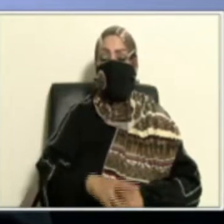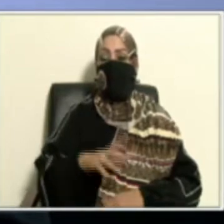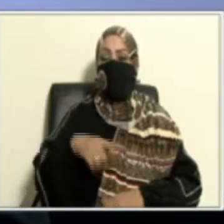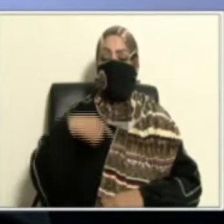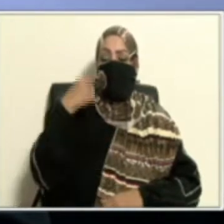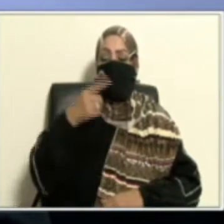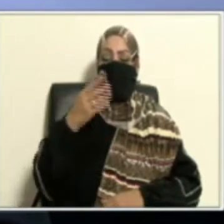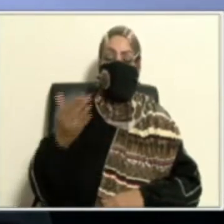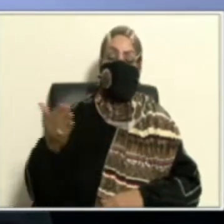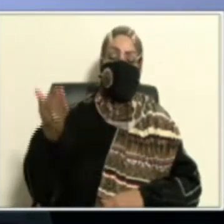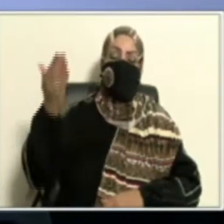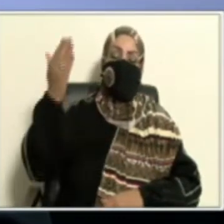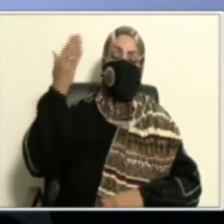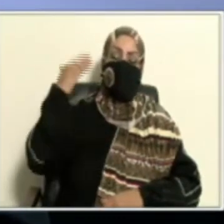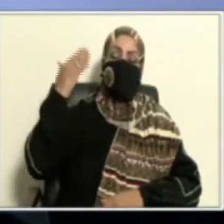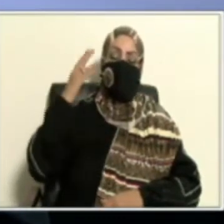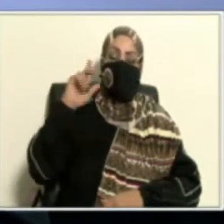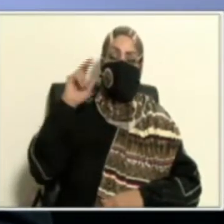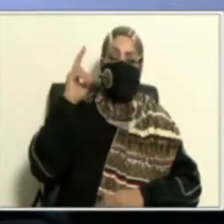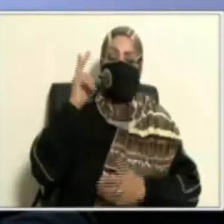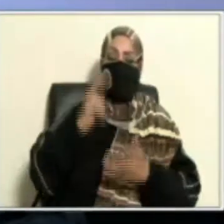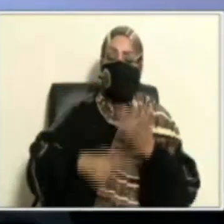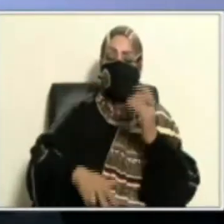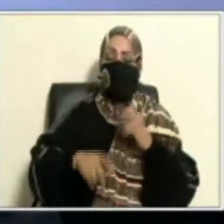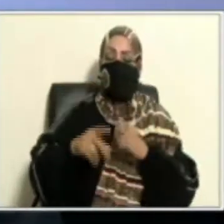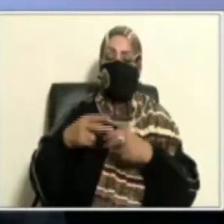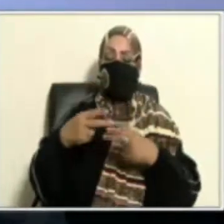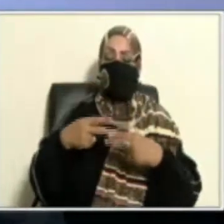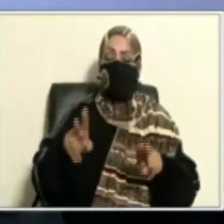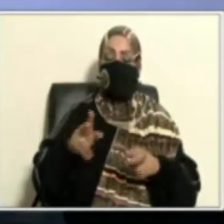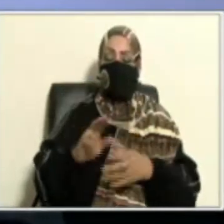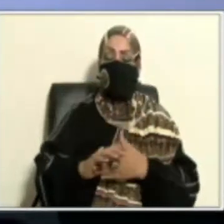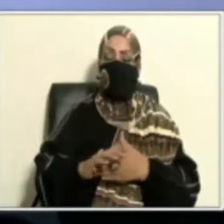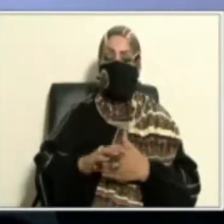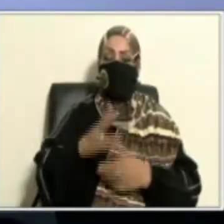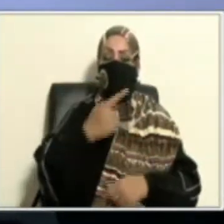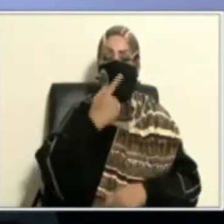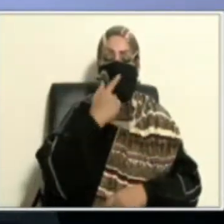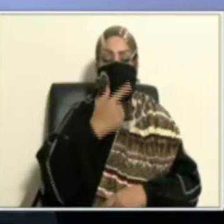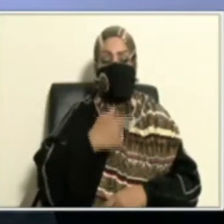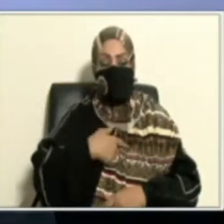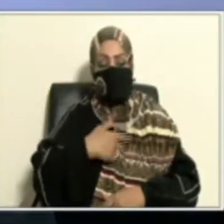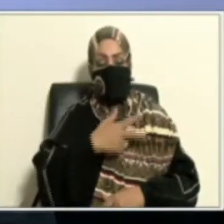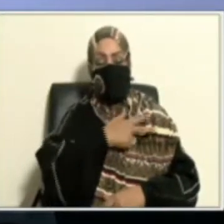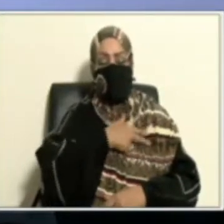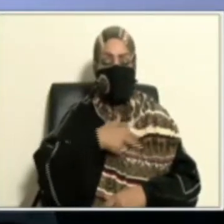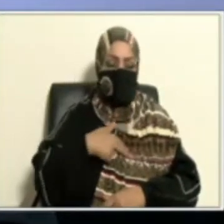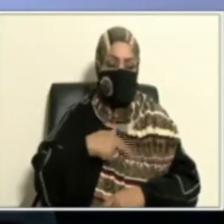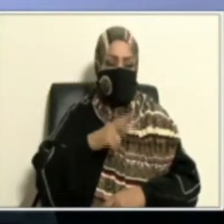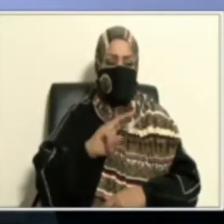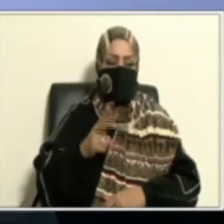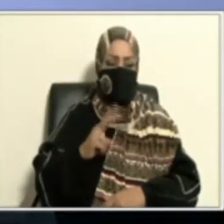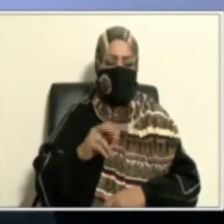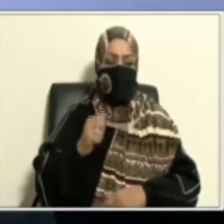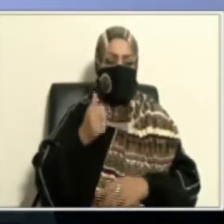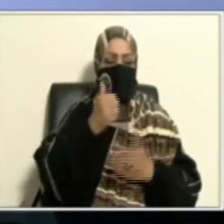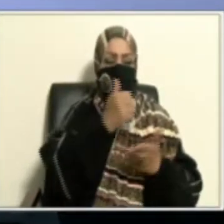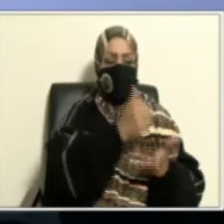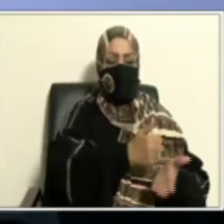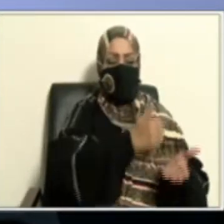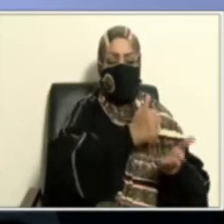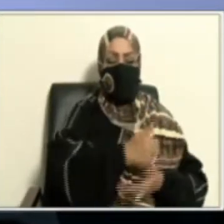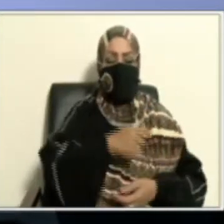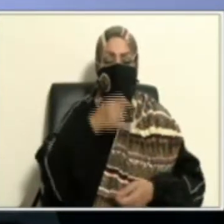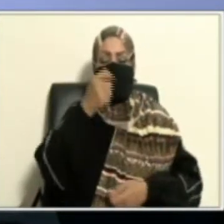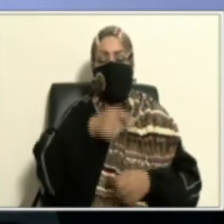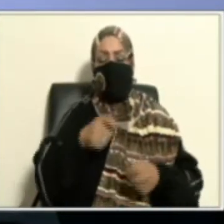عطاءات، قدم عطاءه وما دفعش رشوة وما دار شيء واعطوه بخمسين جنيه، خليه ياخذ صحيحتين. لكن هذا خطأ